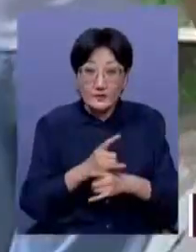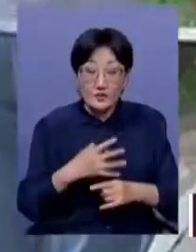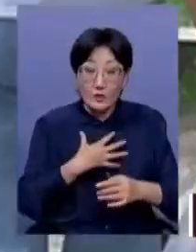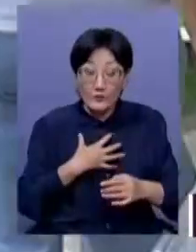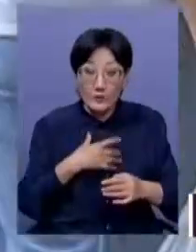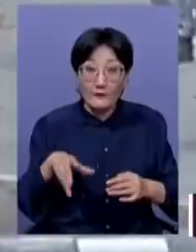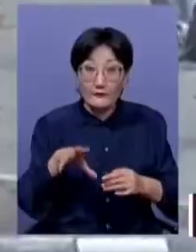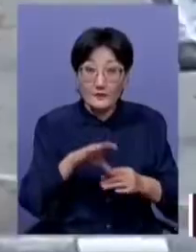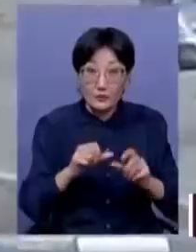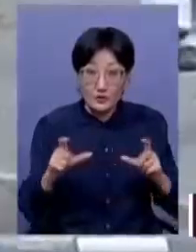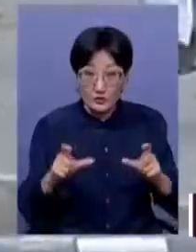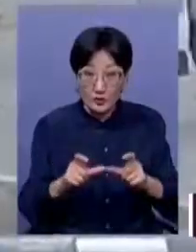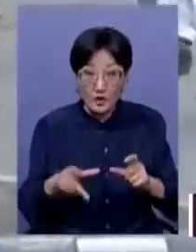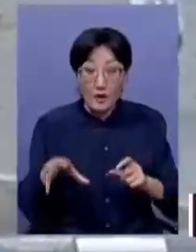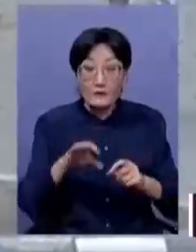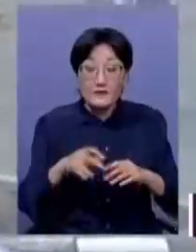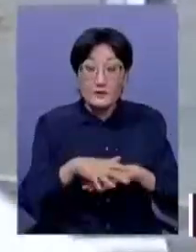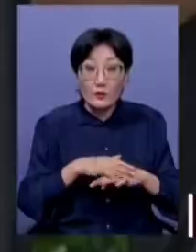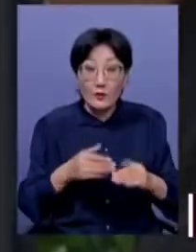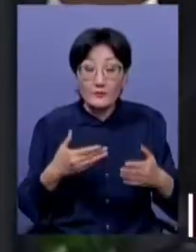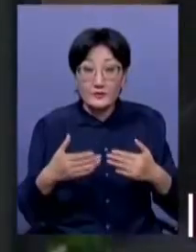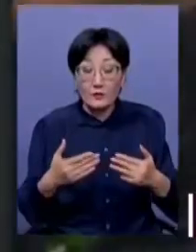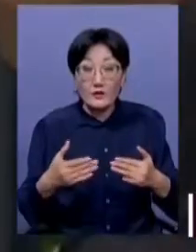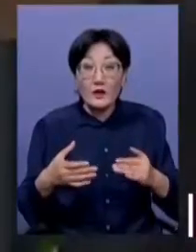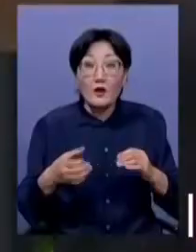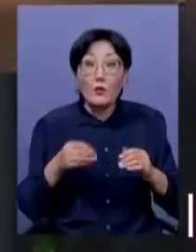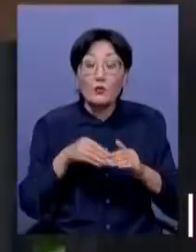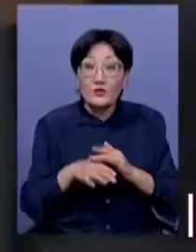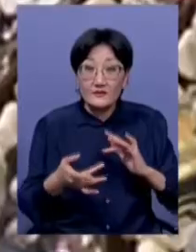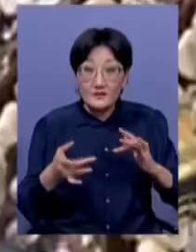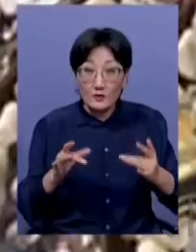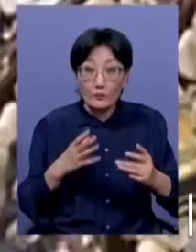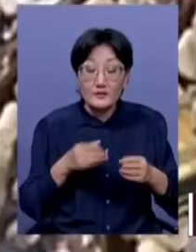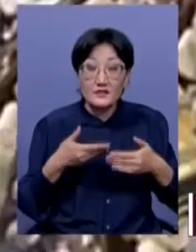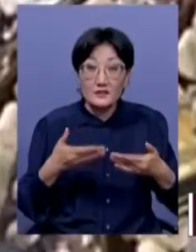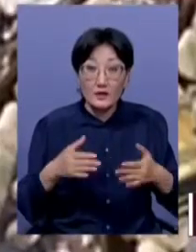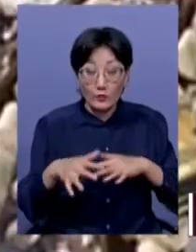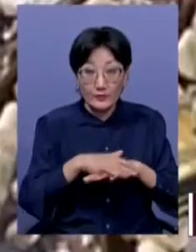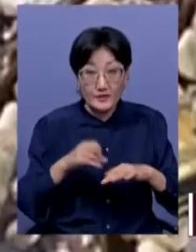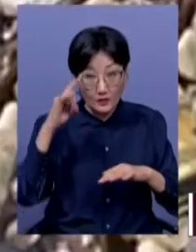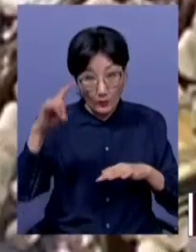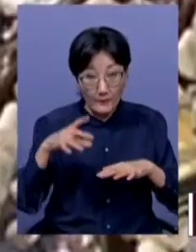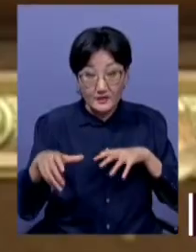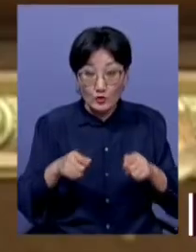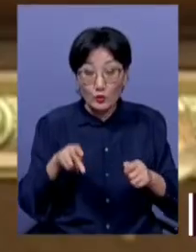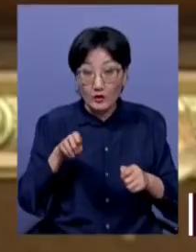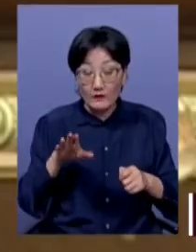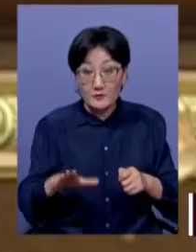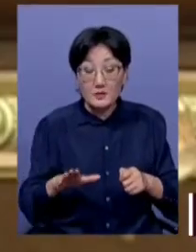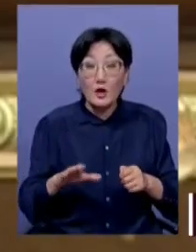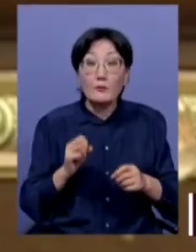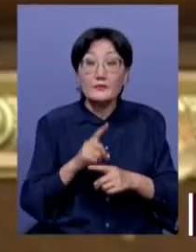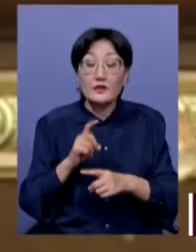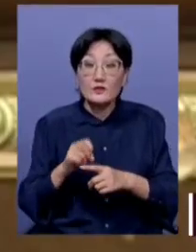с всеобщим карантином, когда все общение между людьми ушло в сеть. Напомним, в своем послании народу Казахстана президент Касым-Жомарт Токаев